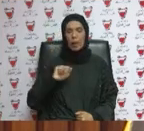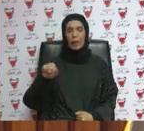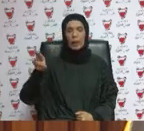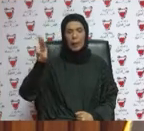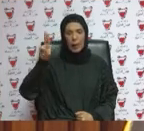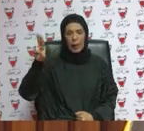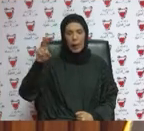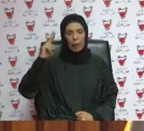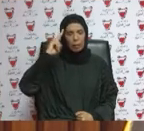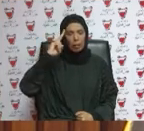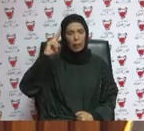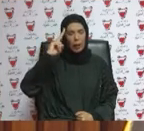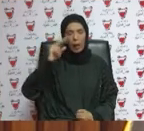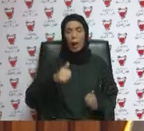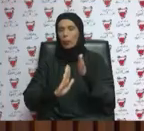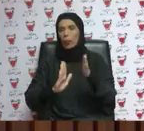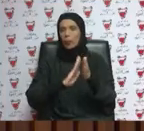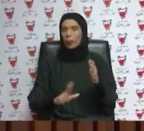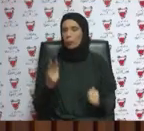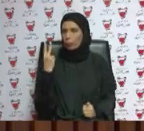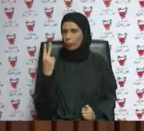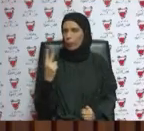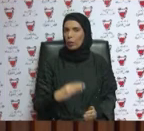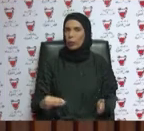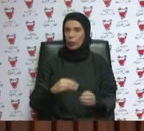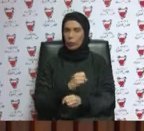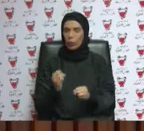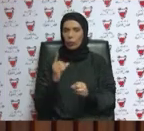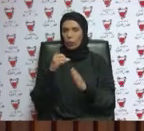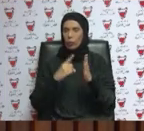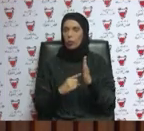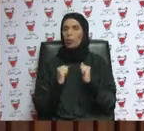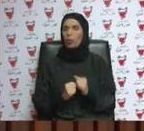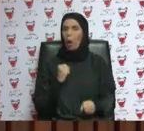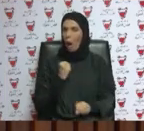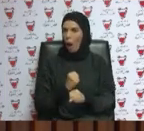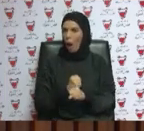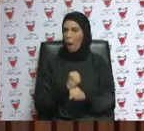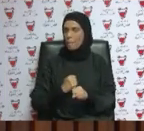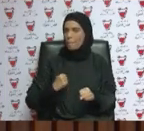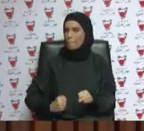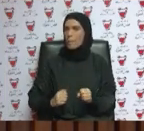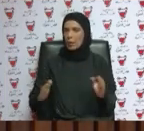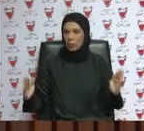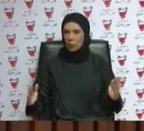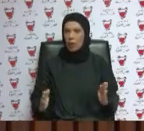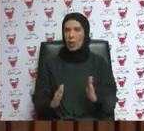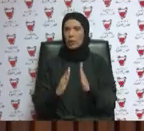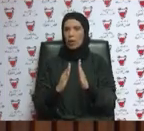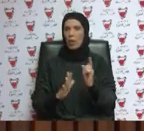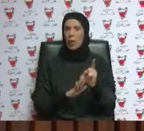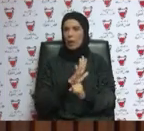عن الكوارث والمحن العامة. 2. يندرج مشروع القانون ضمن جهود مملكة البحرين في مواجهة الآثار